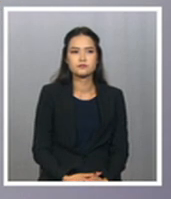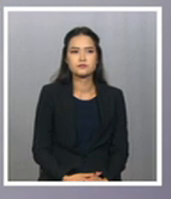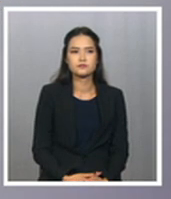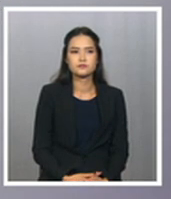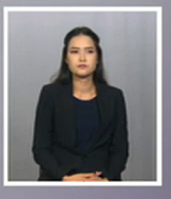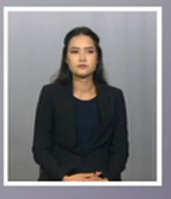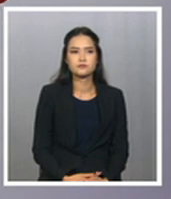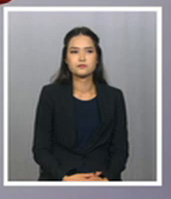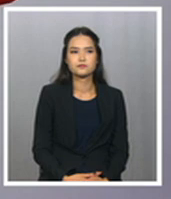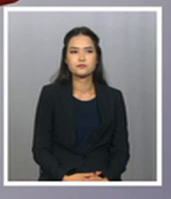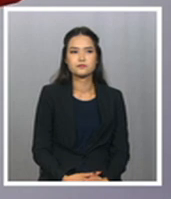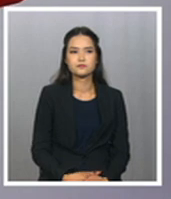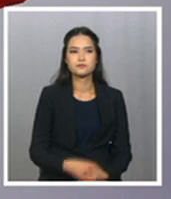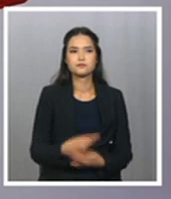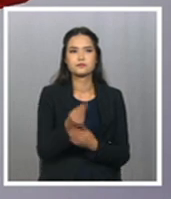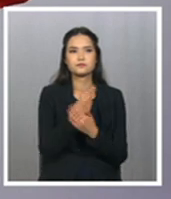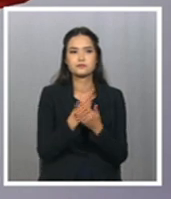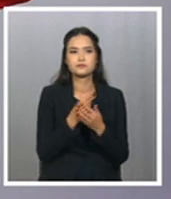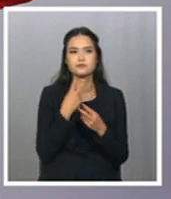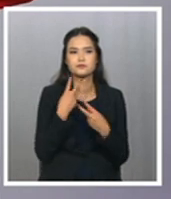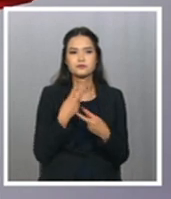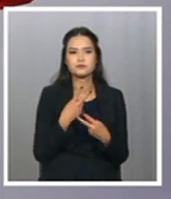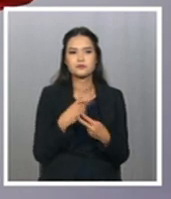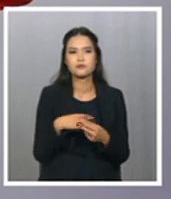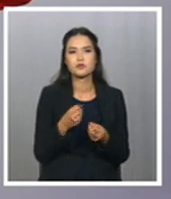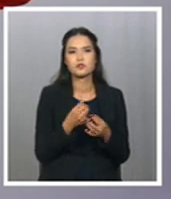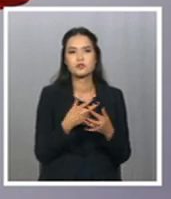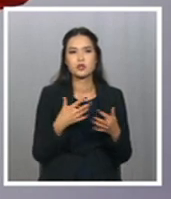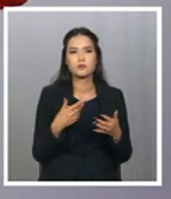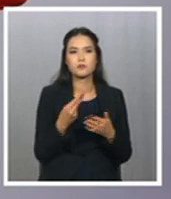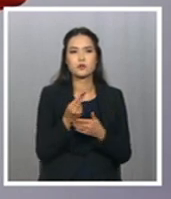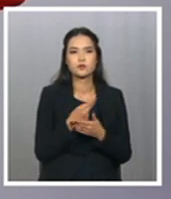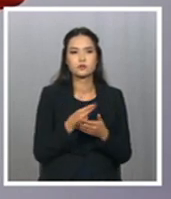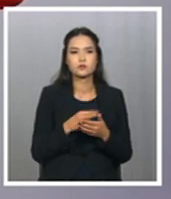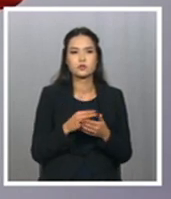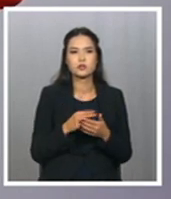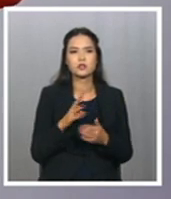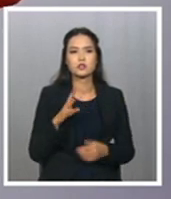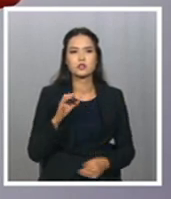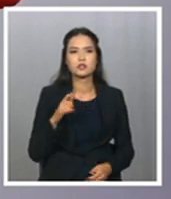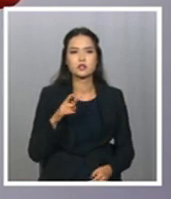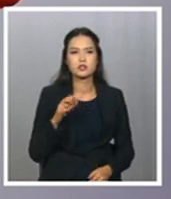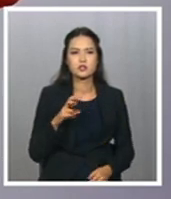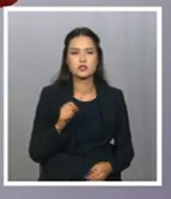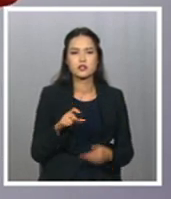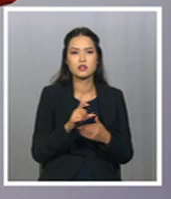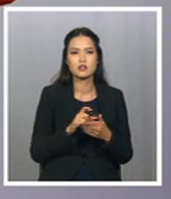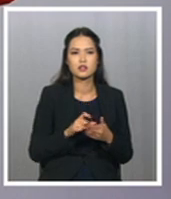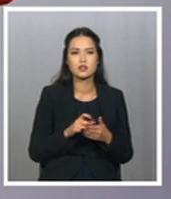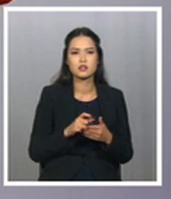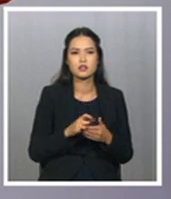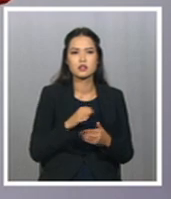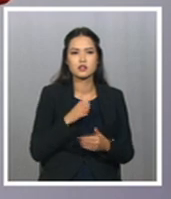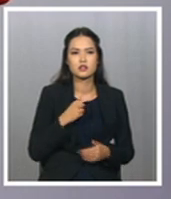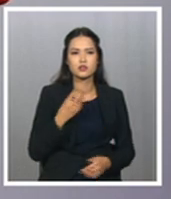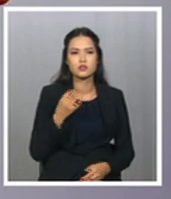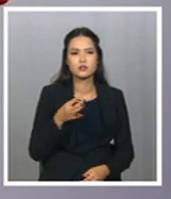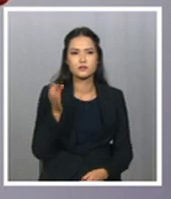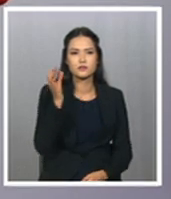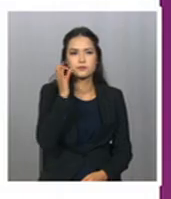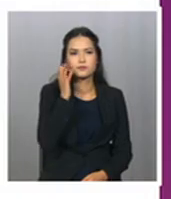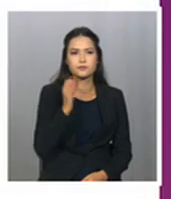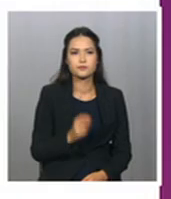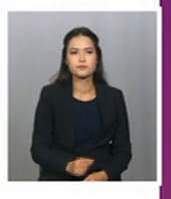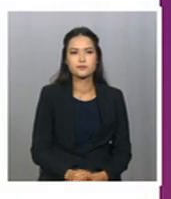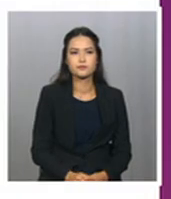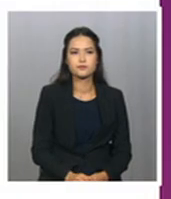болдық. Енді мына суреттерге қарап, шығарманың сюжеттік композициялық мазмұнын тағы да бір естеріңізге түсіріп көріңіздер.